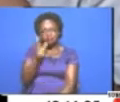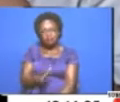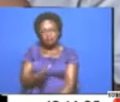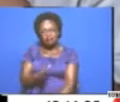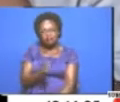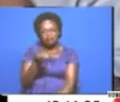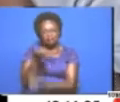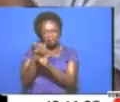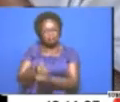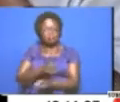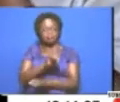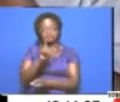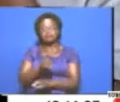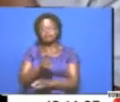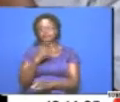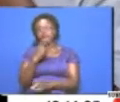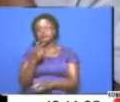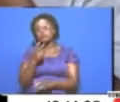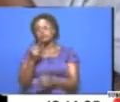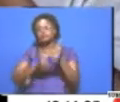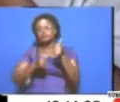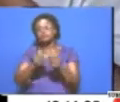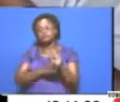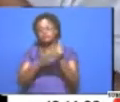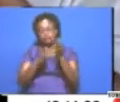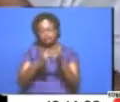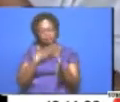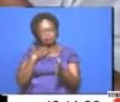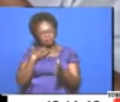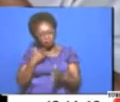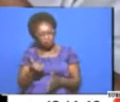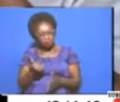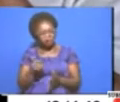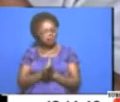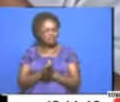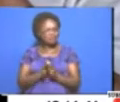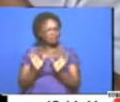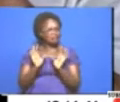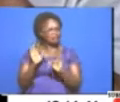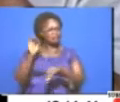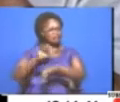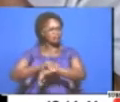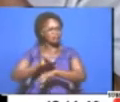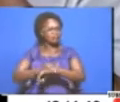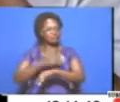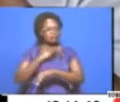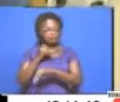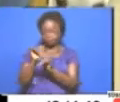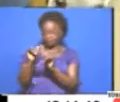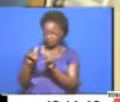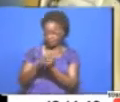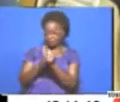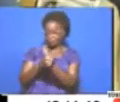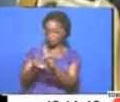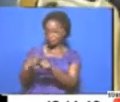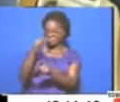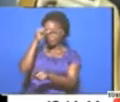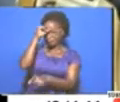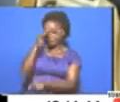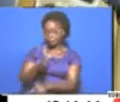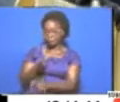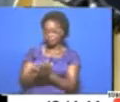Ni kiongozi aina gani ambaye mnamtaka? Ni kiongozi aina gani ambaye sahihi mtataka akae pale kama gavana? Kujitosa